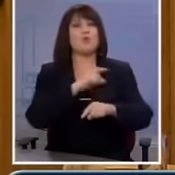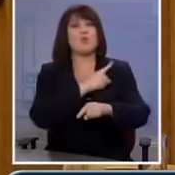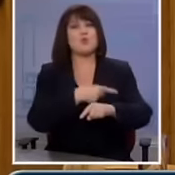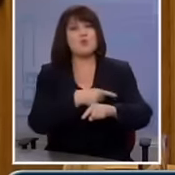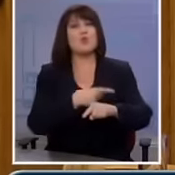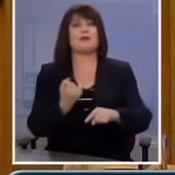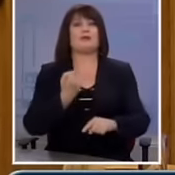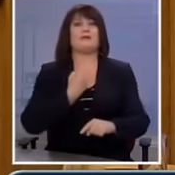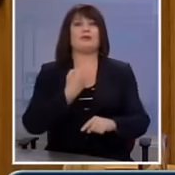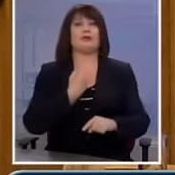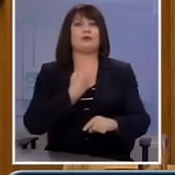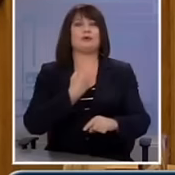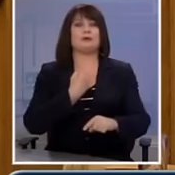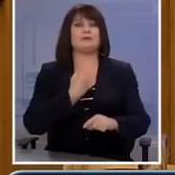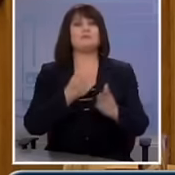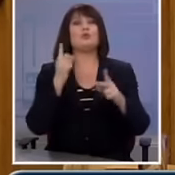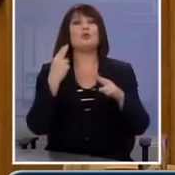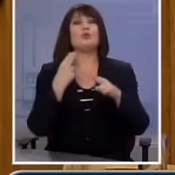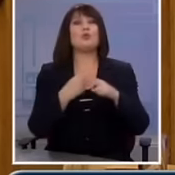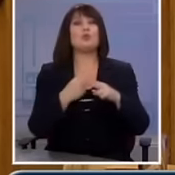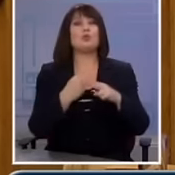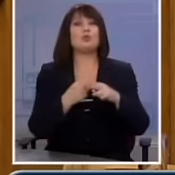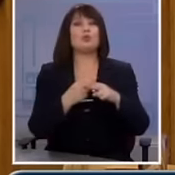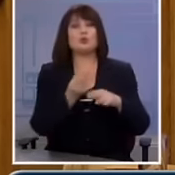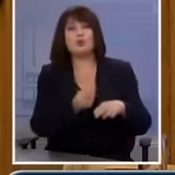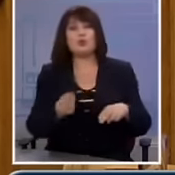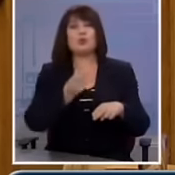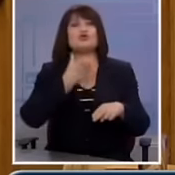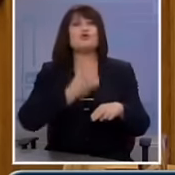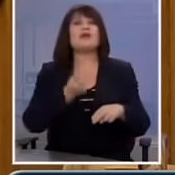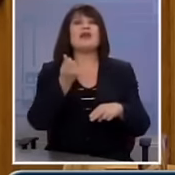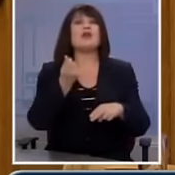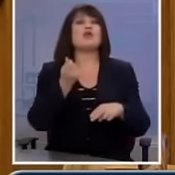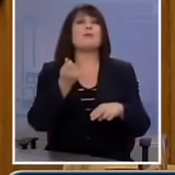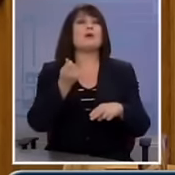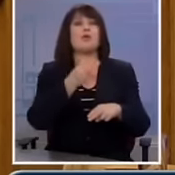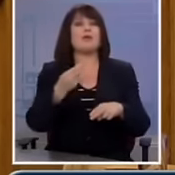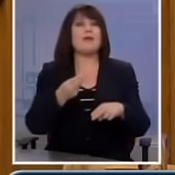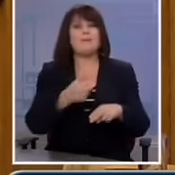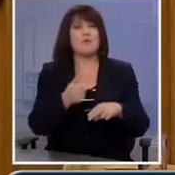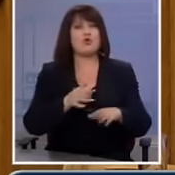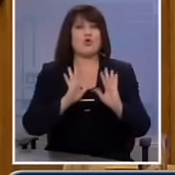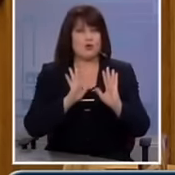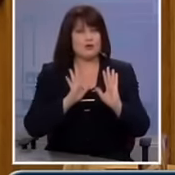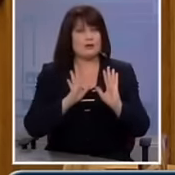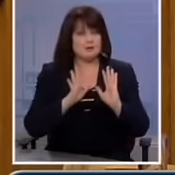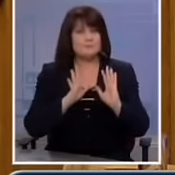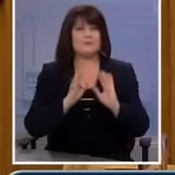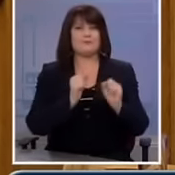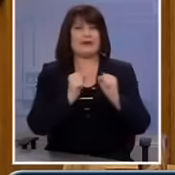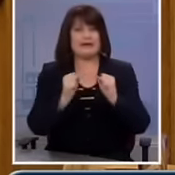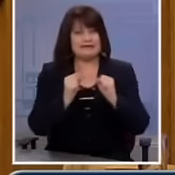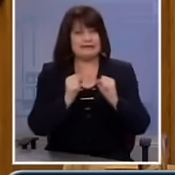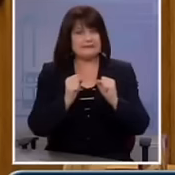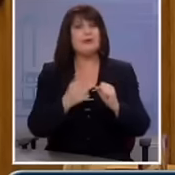και ταυτότητα που θα σηματοδοτεί πέραν της σοβαρής οικονομικής διάστασης που προφανώς υπάρχει στην κρίση, την